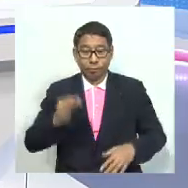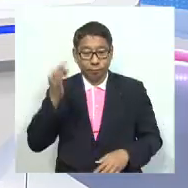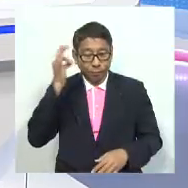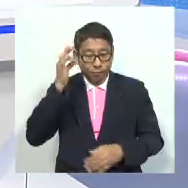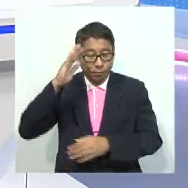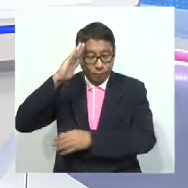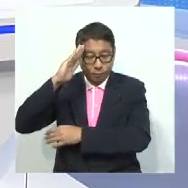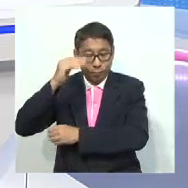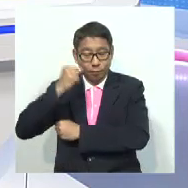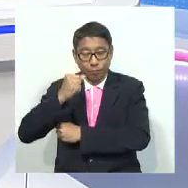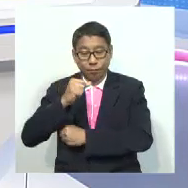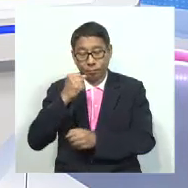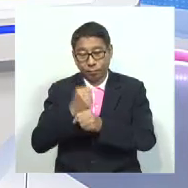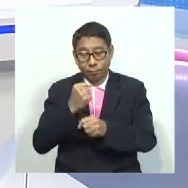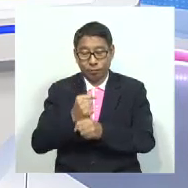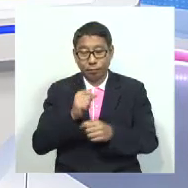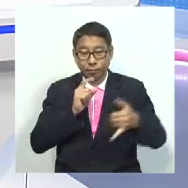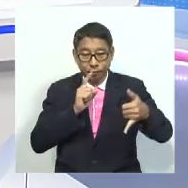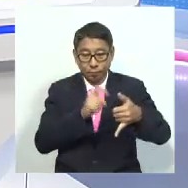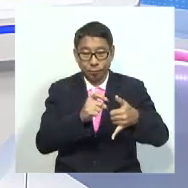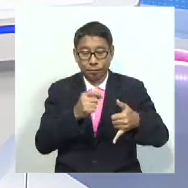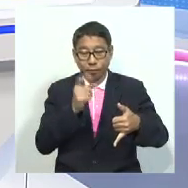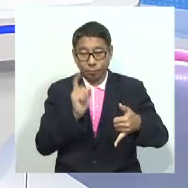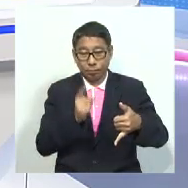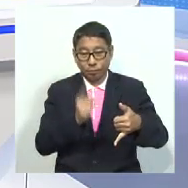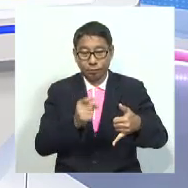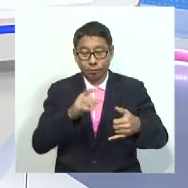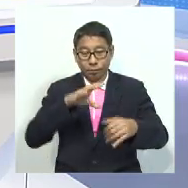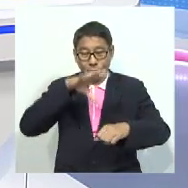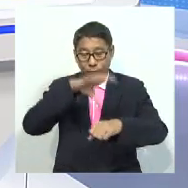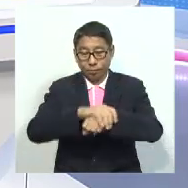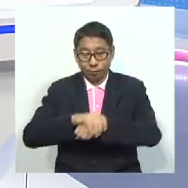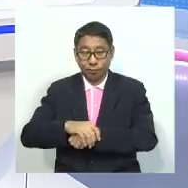ที่แล้วก็ตอนนี้เจ้าหน้าที่กำลังทำงานสืบสวนสอบสวนกันอย่างเต็มที ่ เพื่อนำตัวคนร้ายมาลงโทษนะครับ